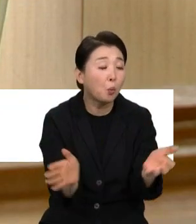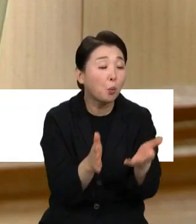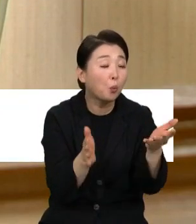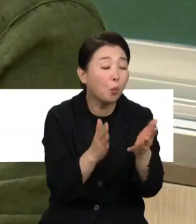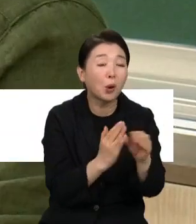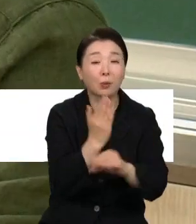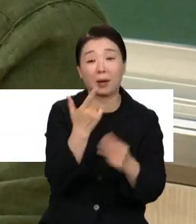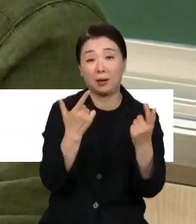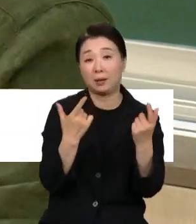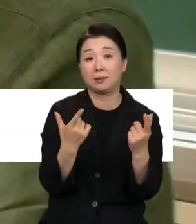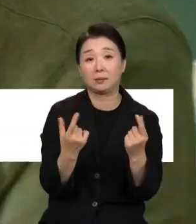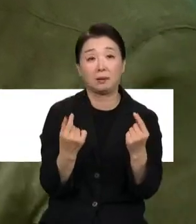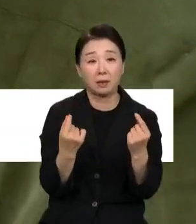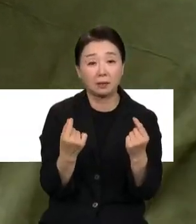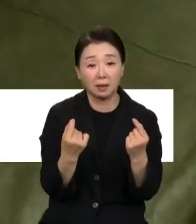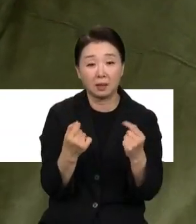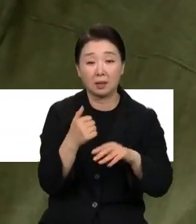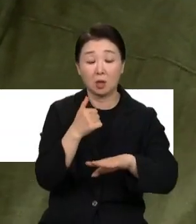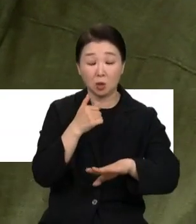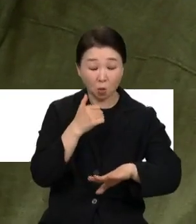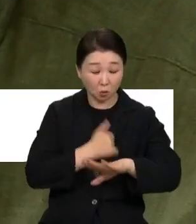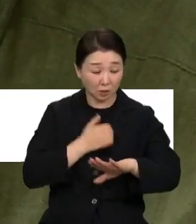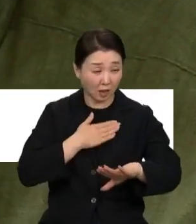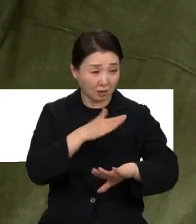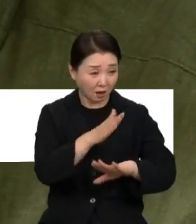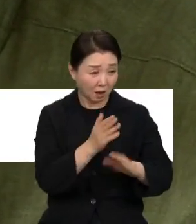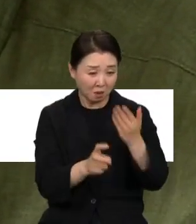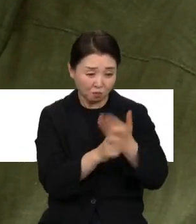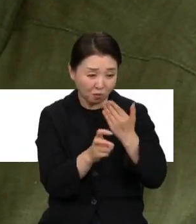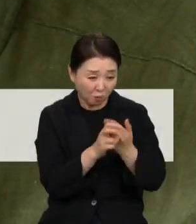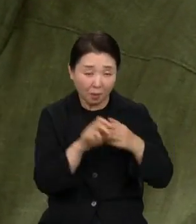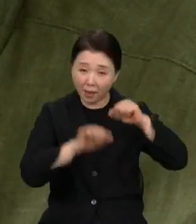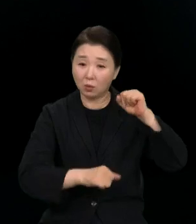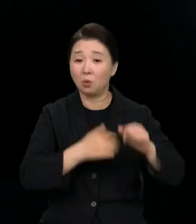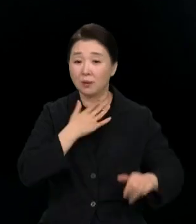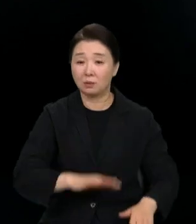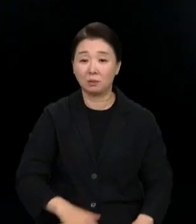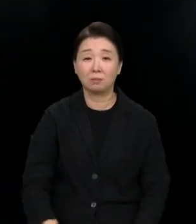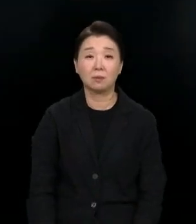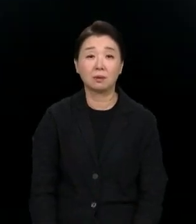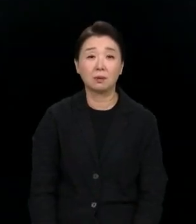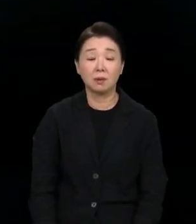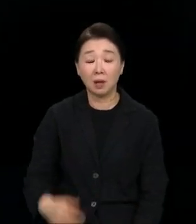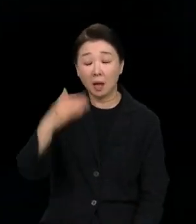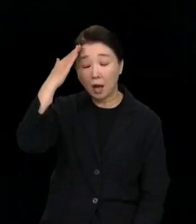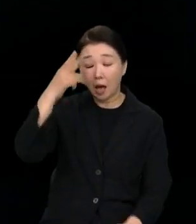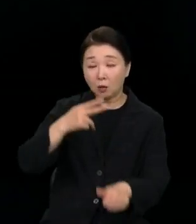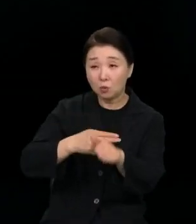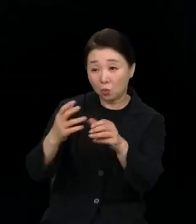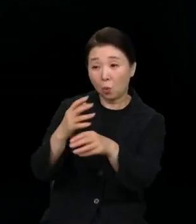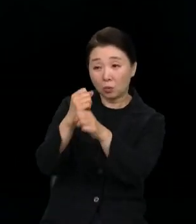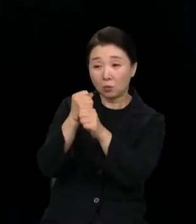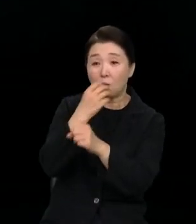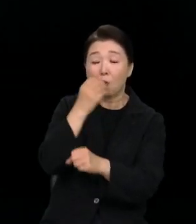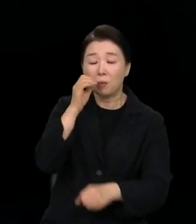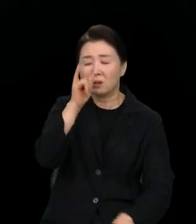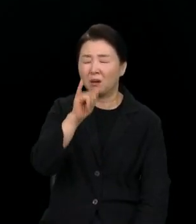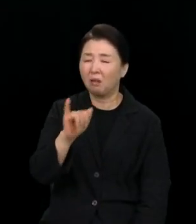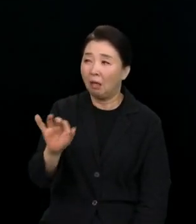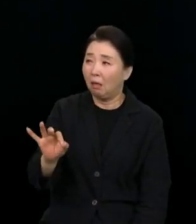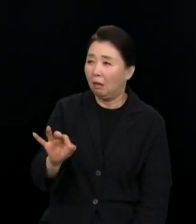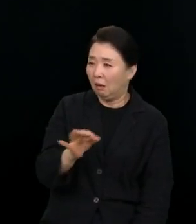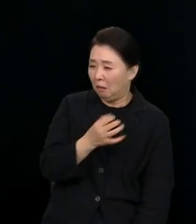것 같다면서도 부적절한 처신을 한 일은 없다고 해명했습니다 하지만 한국교총 홈페이지에는 참담하고